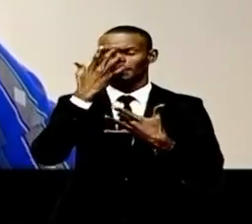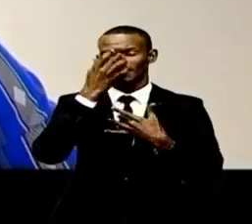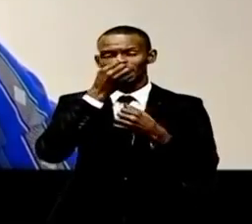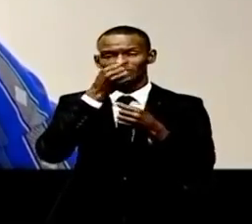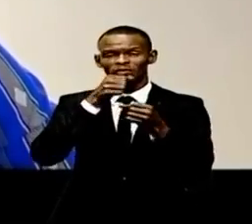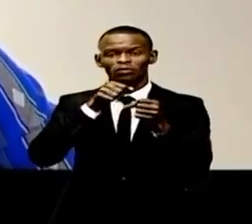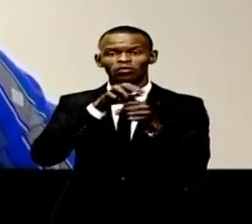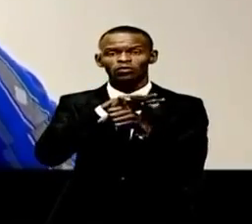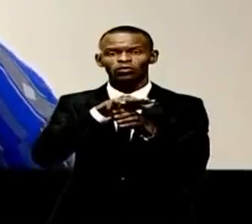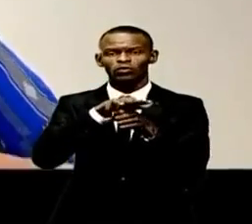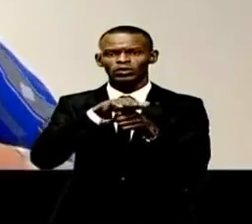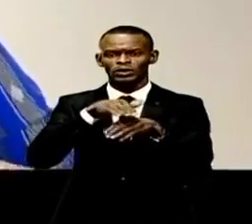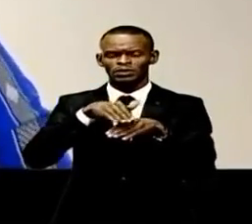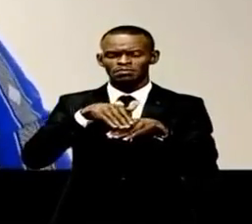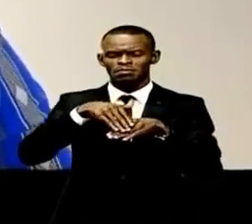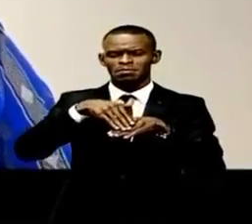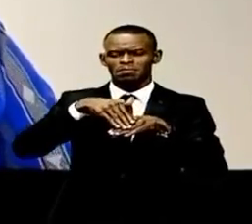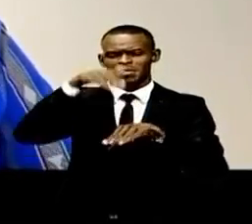Covid-19 de